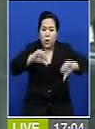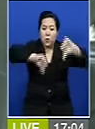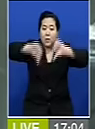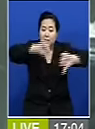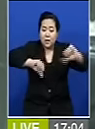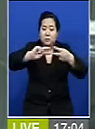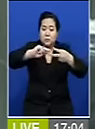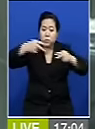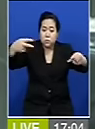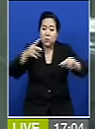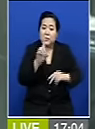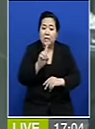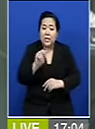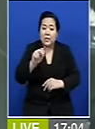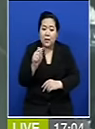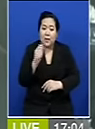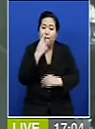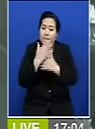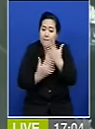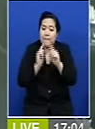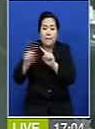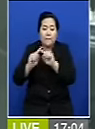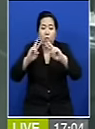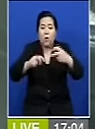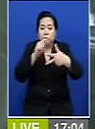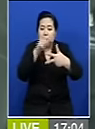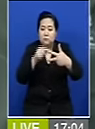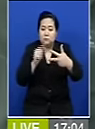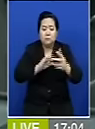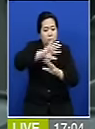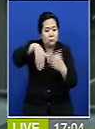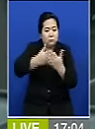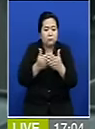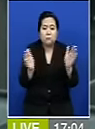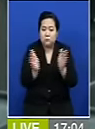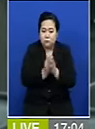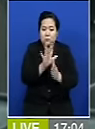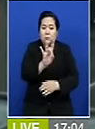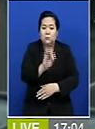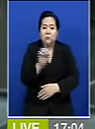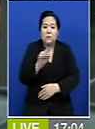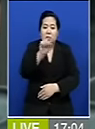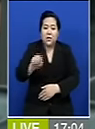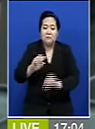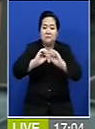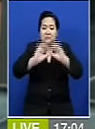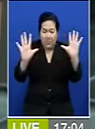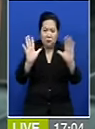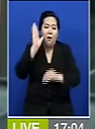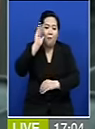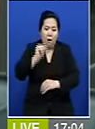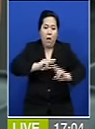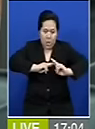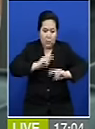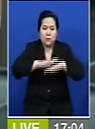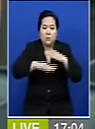รือว่า DNA ก็ทยอยออกมาแล้วรวมๆหลักฐานอยู่ที่ประมาณ 80% แล้วค่ะก็ระบุชัดเจนว่าคนที่เป็นพ่อนี่แหละค่ะ